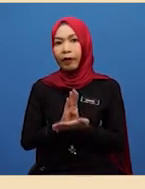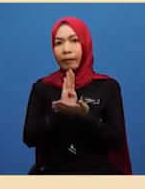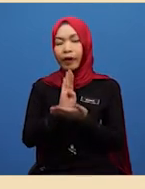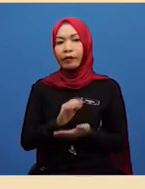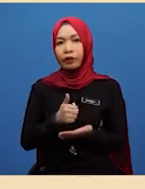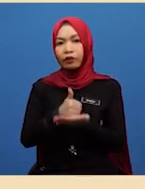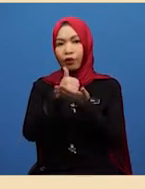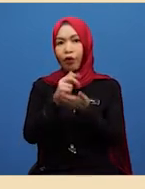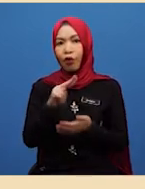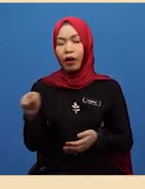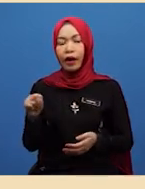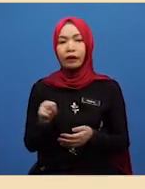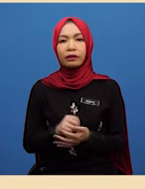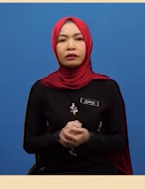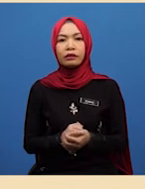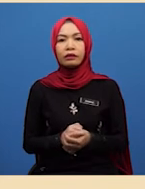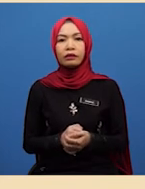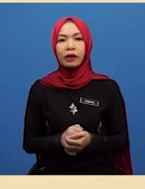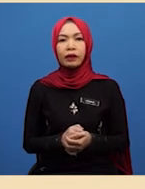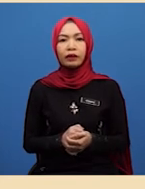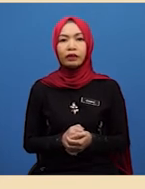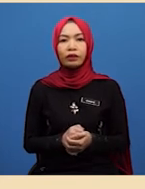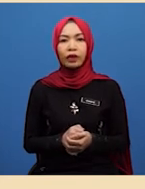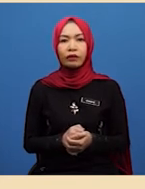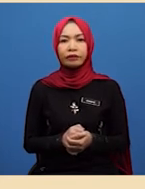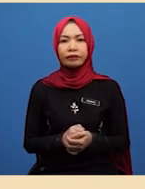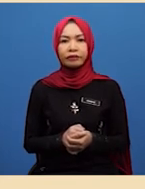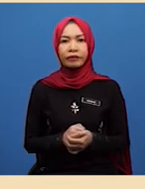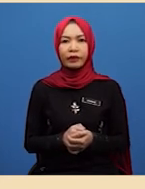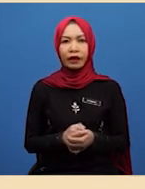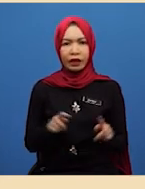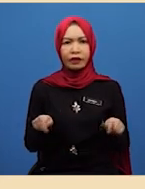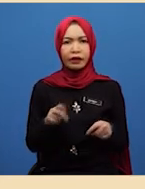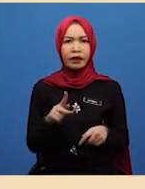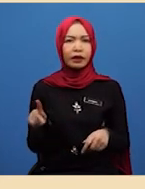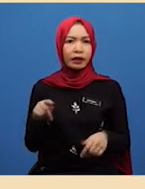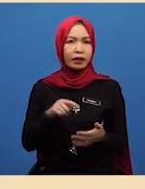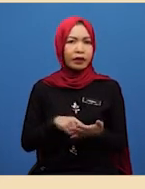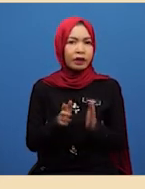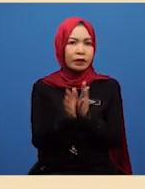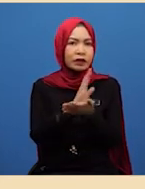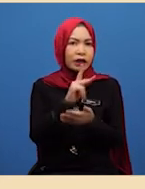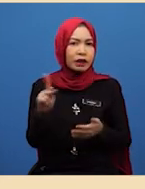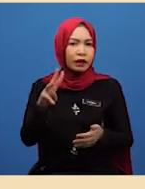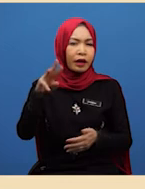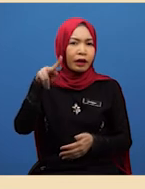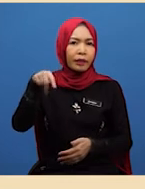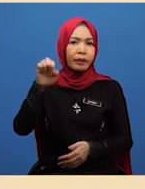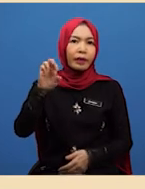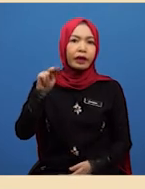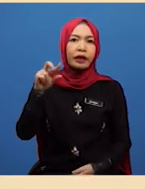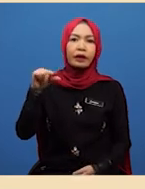pengiran Raja Muda Hashim di Kuching. Tindakan ini menyebabkan pengiran Raja Muda Hashim